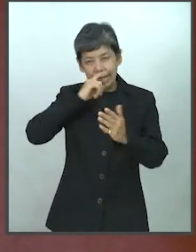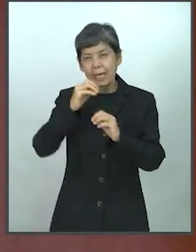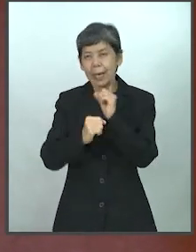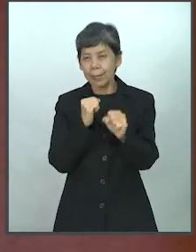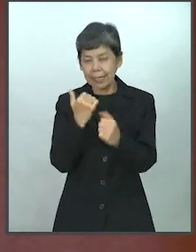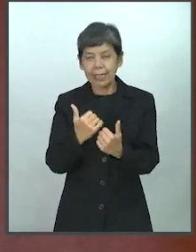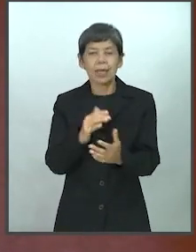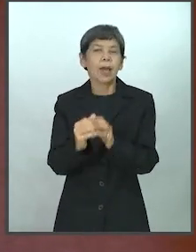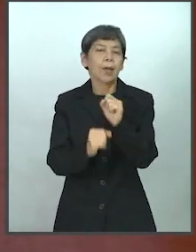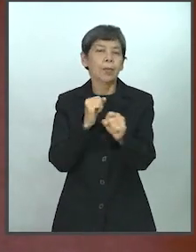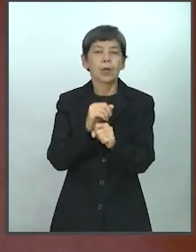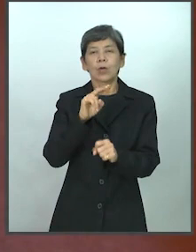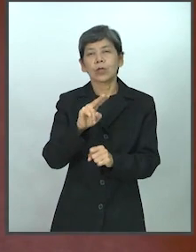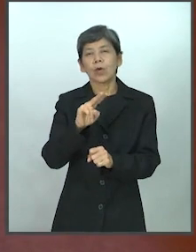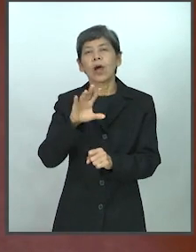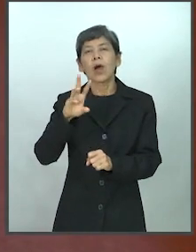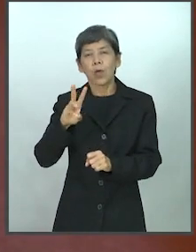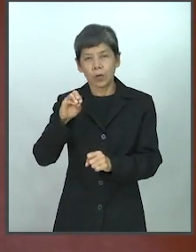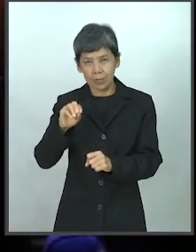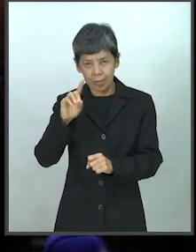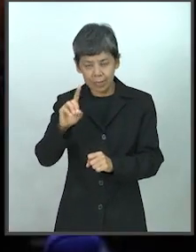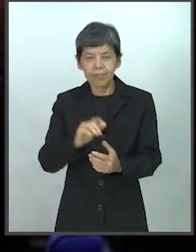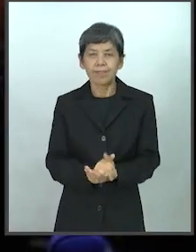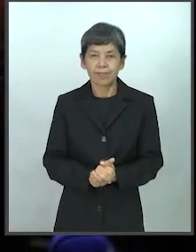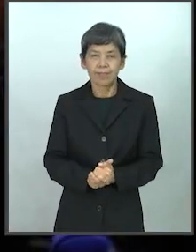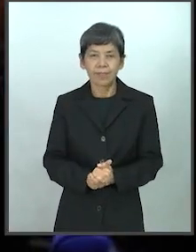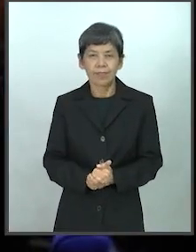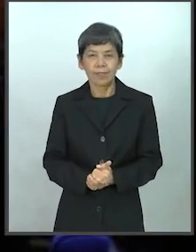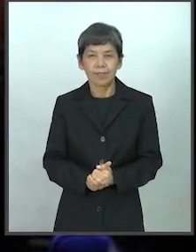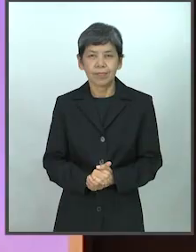10ประจำปี2561นะคะ